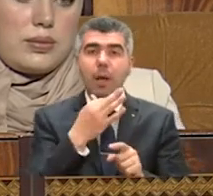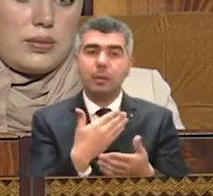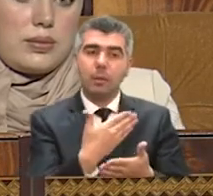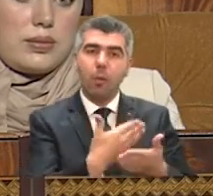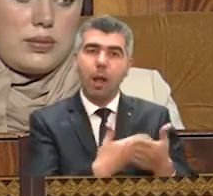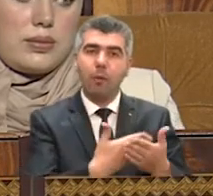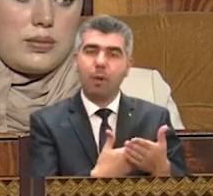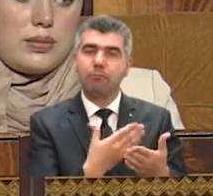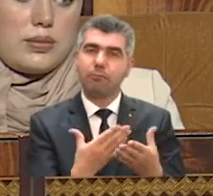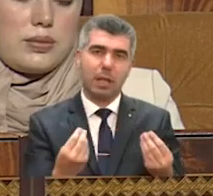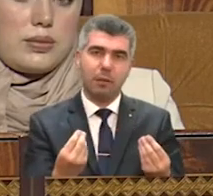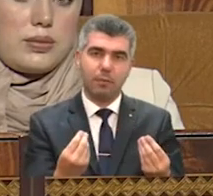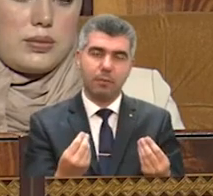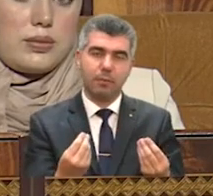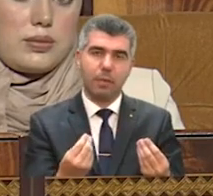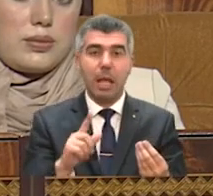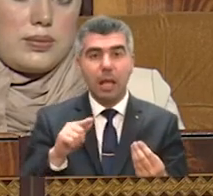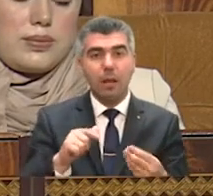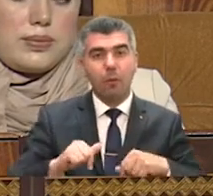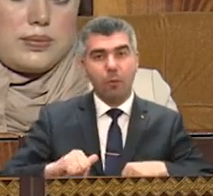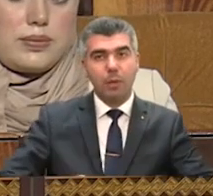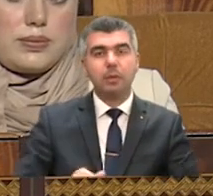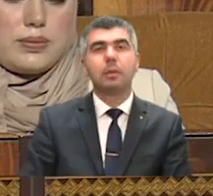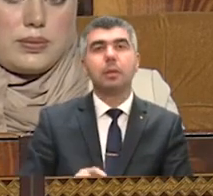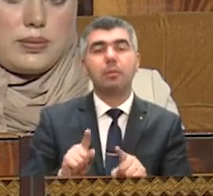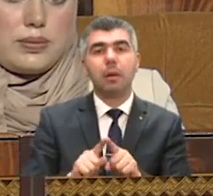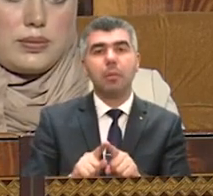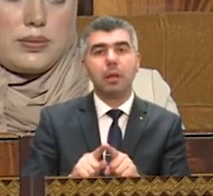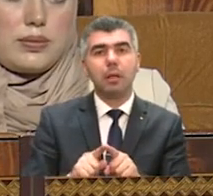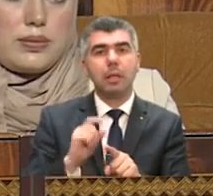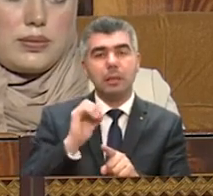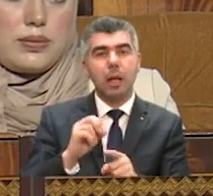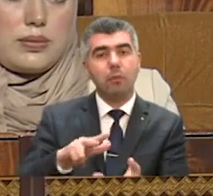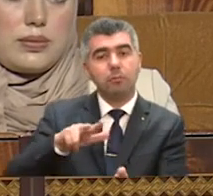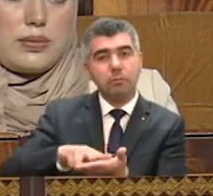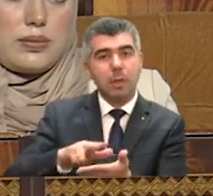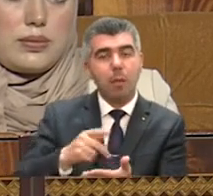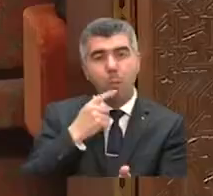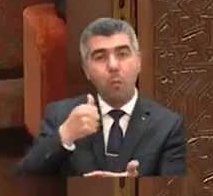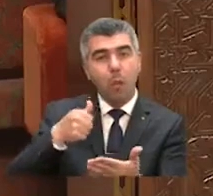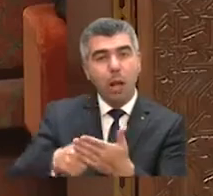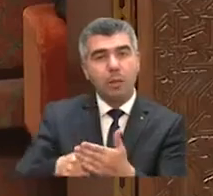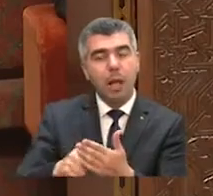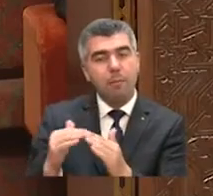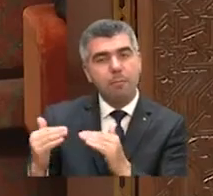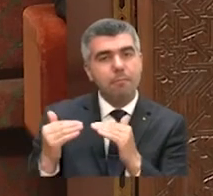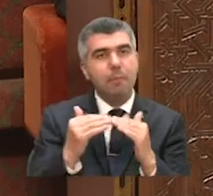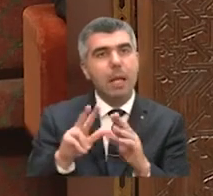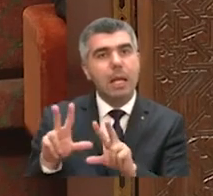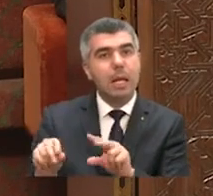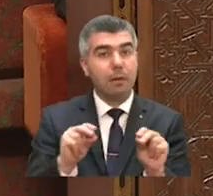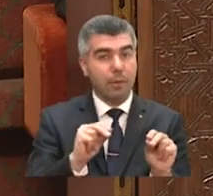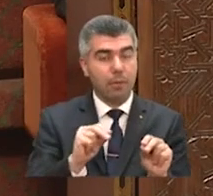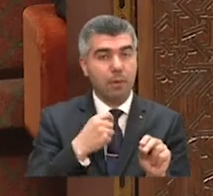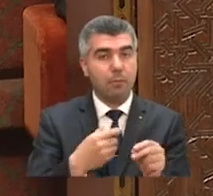باقي كنلقاو السيدة الوزيرة في الإدارة باقي كيطالبوا بتصحيح الإمضاء مطابقة للأسر رغم أن القانون